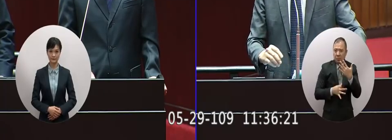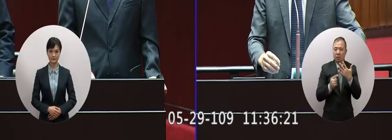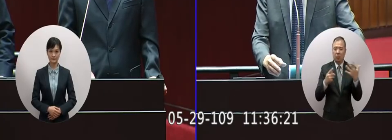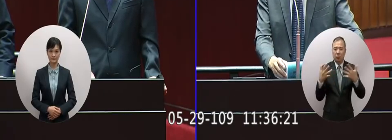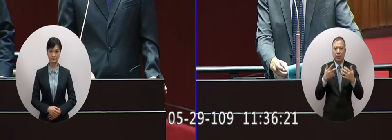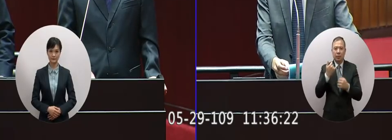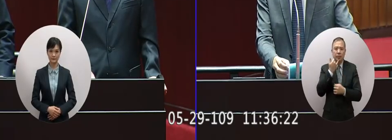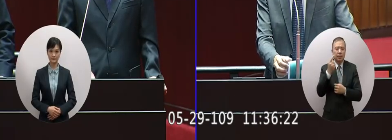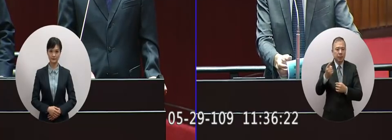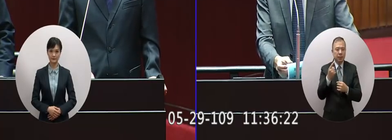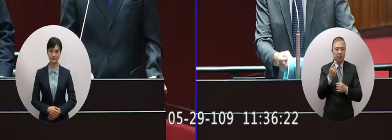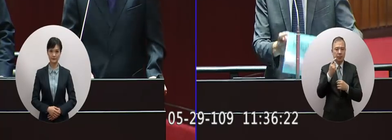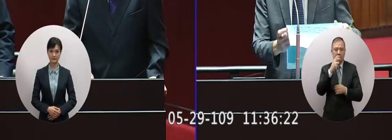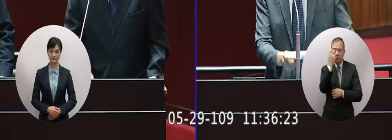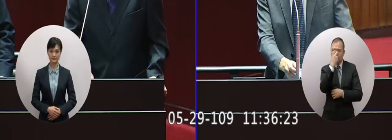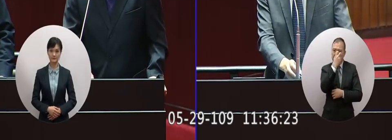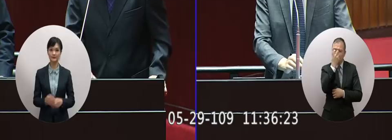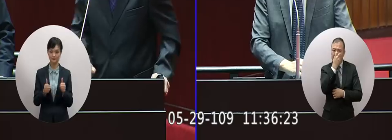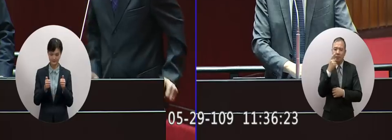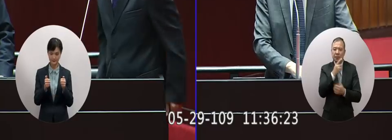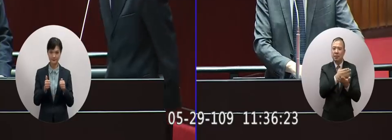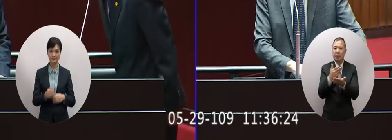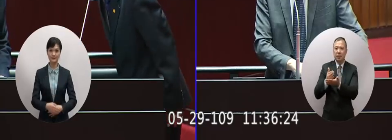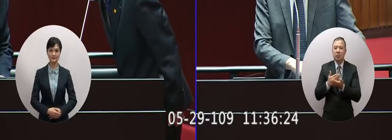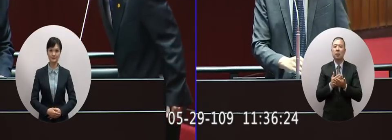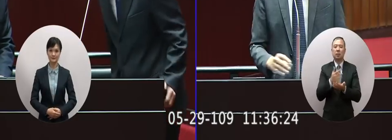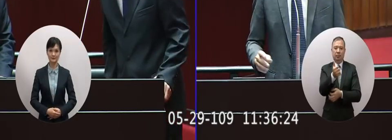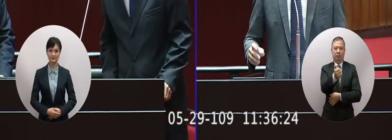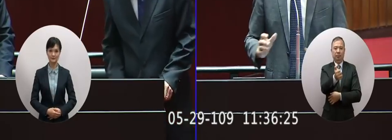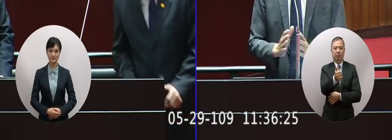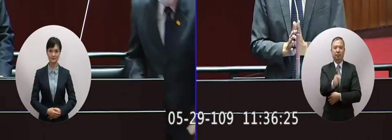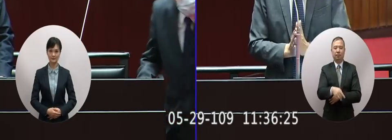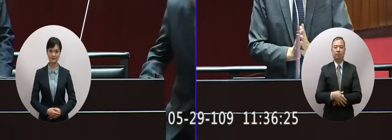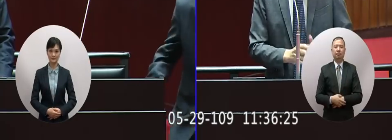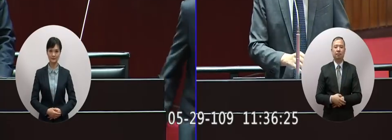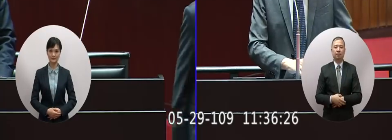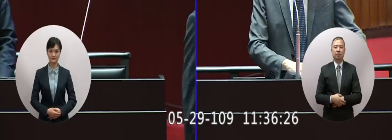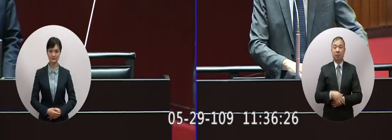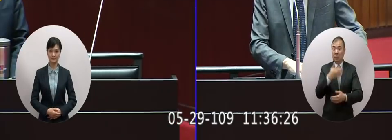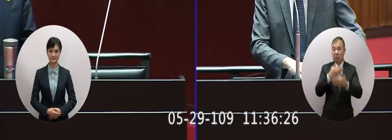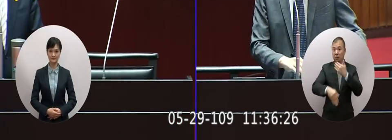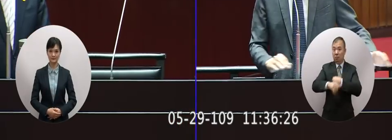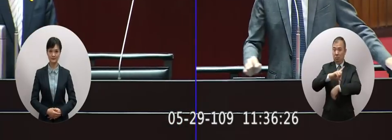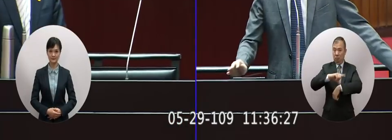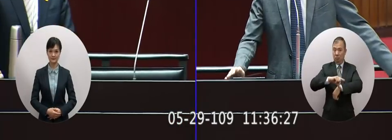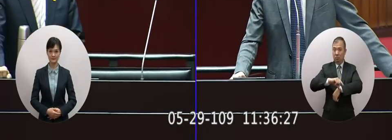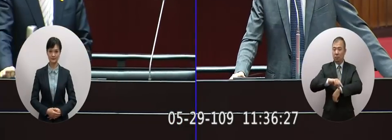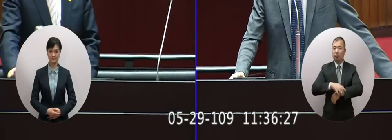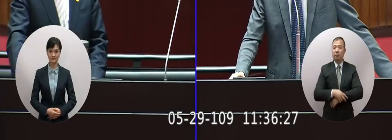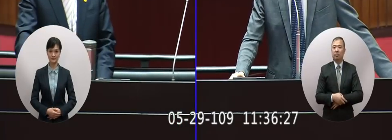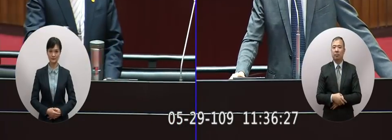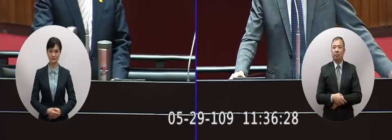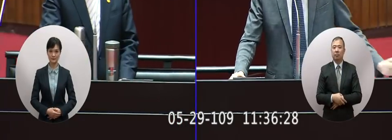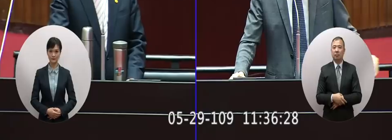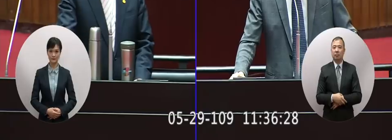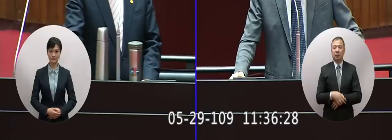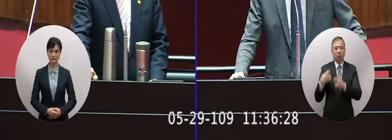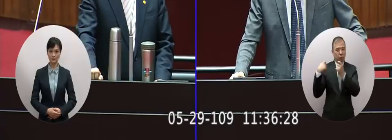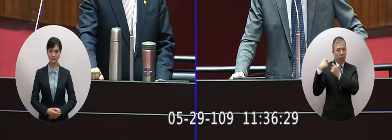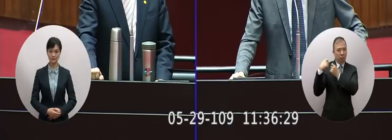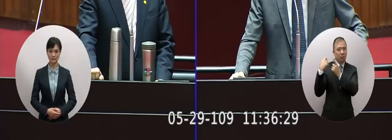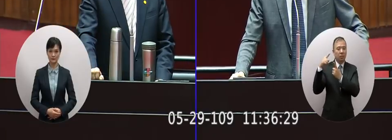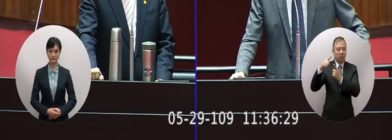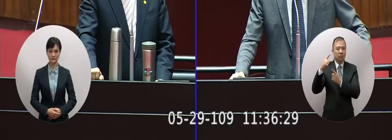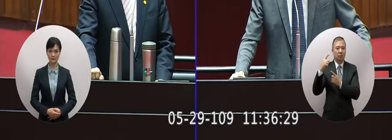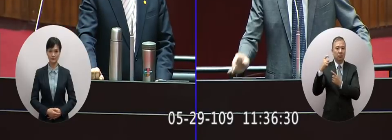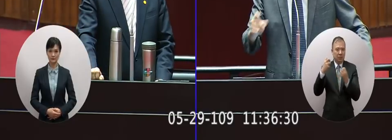那就谢谢主委了哈， 谢 这个地方我们先到这边，剩的时间哈，当然是刚好这个时事上的一些议题